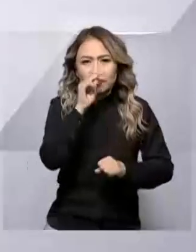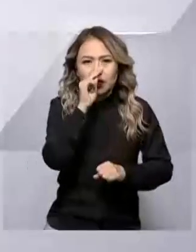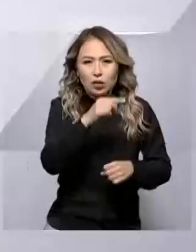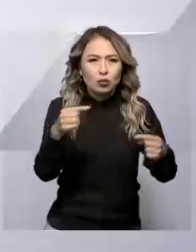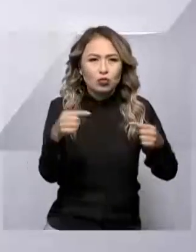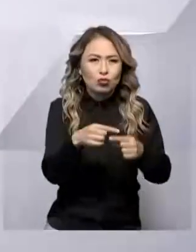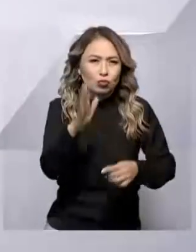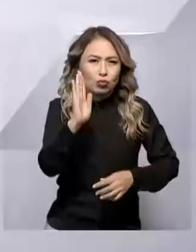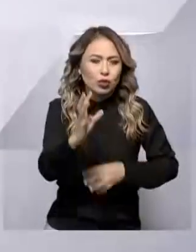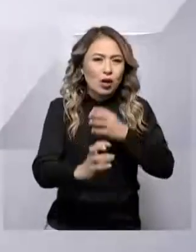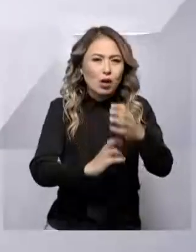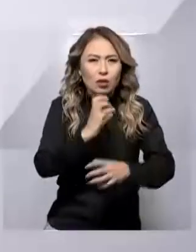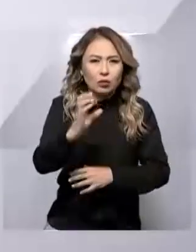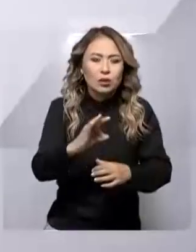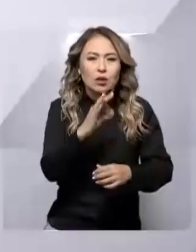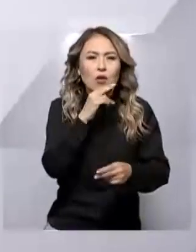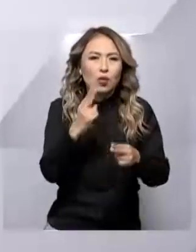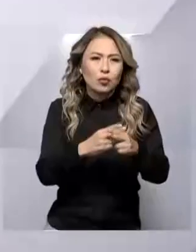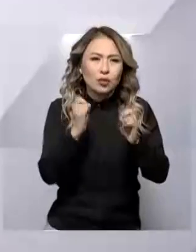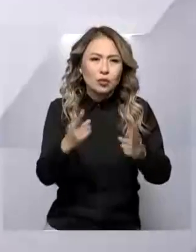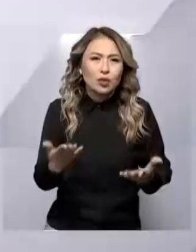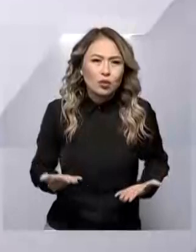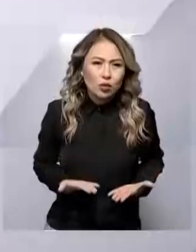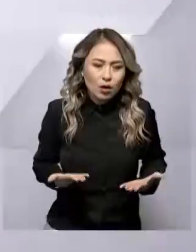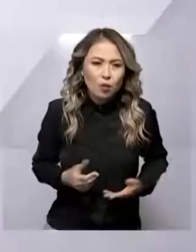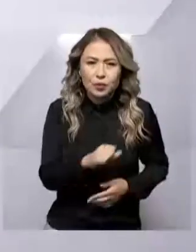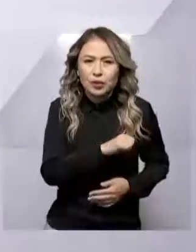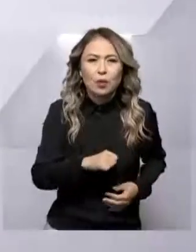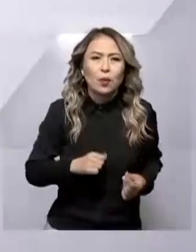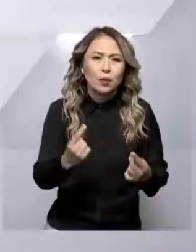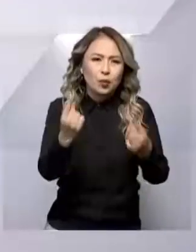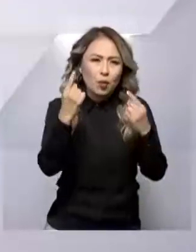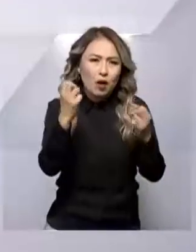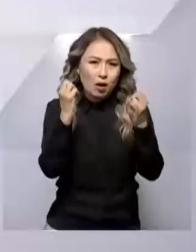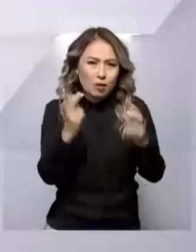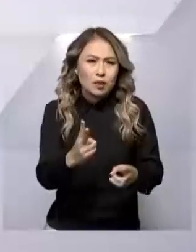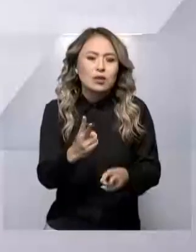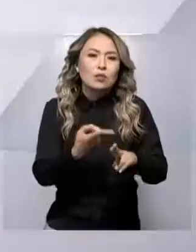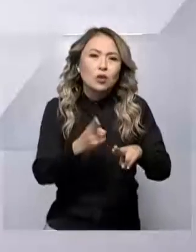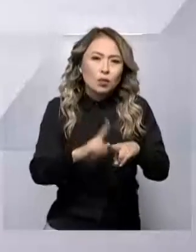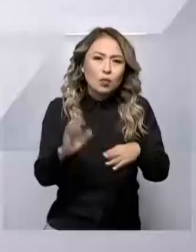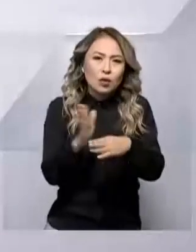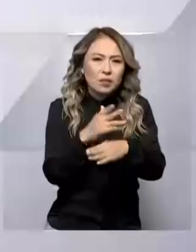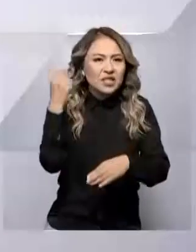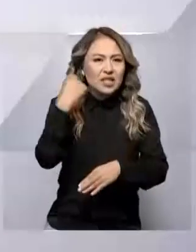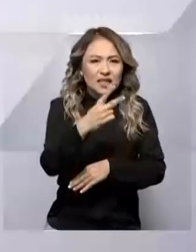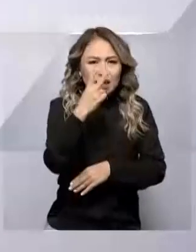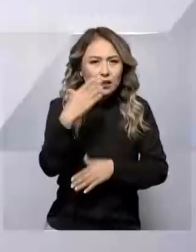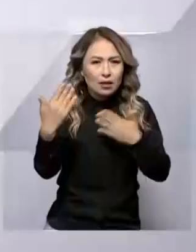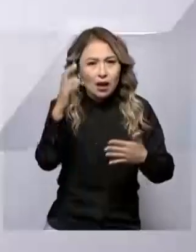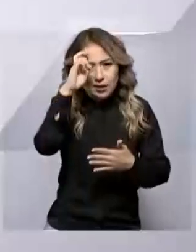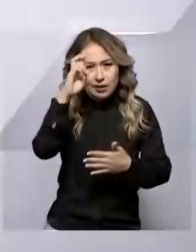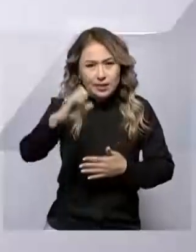айыптайтынын әрі оны халықаралық және өңірлік қауіпсіздікке төнген зор қауіп ретінде қарастыратынын жеткізді. Бұдан бөлек президенттер екі